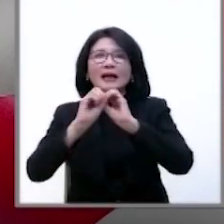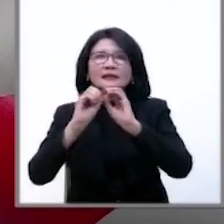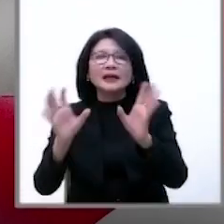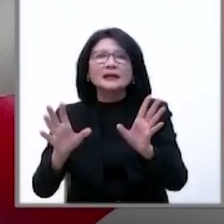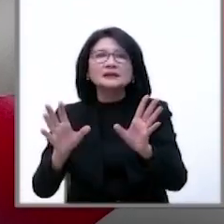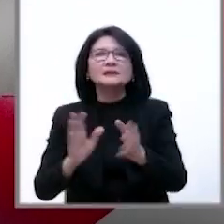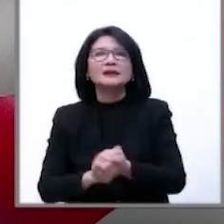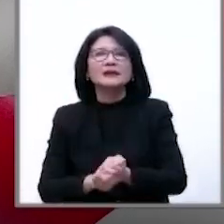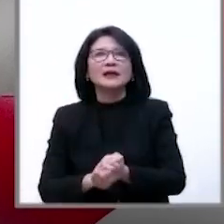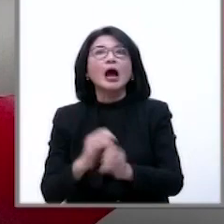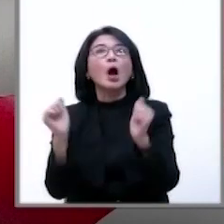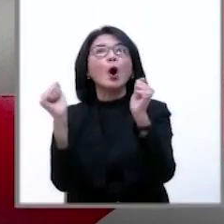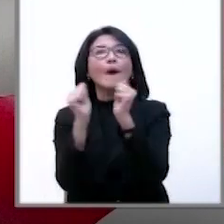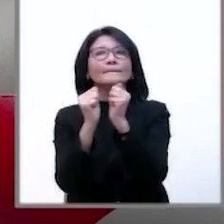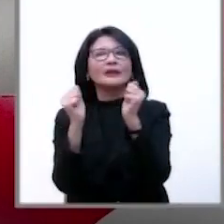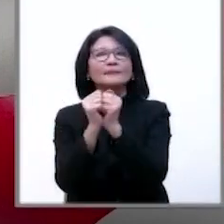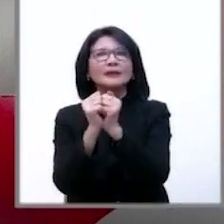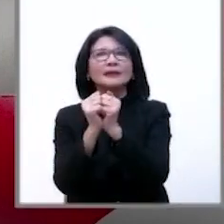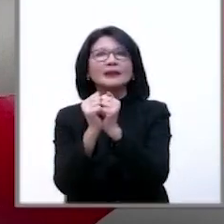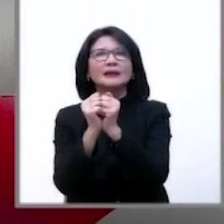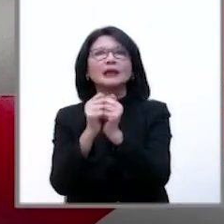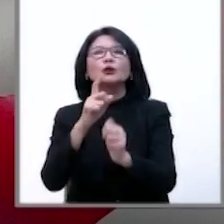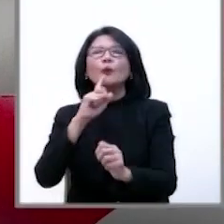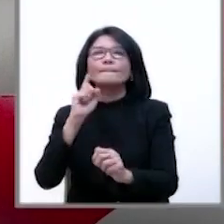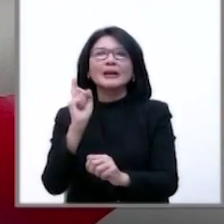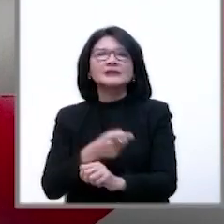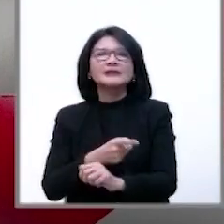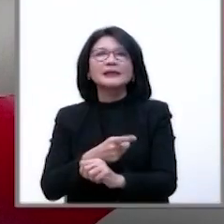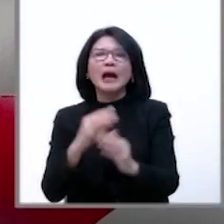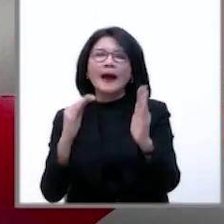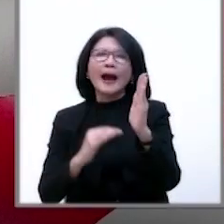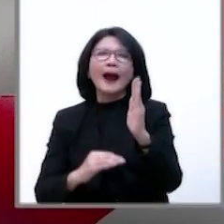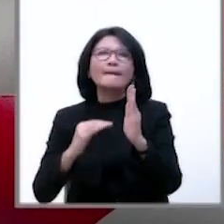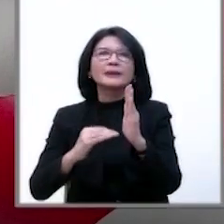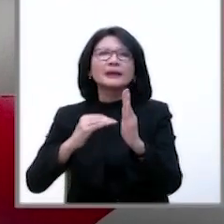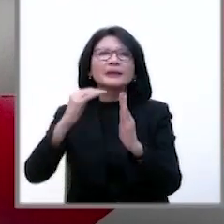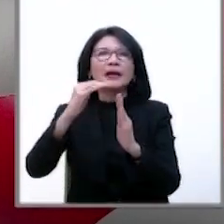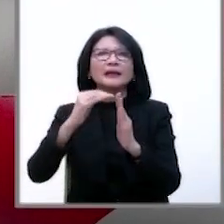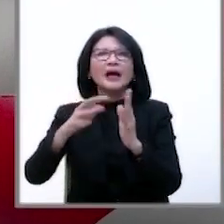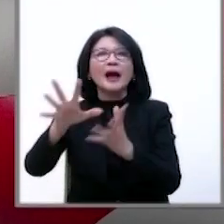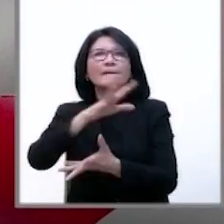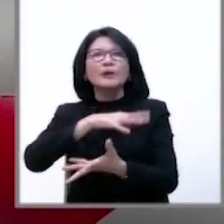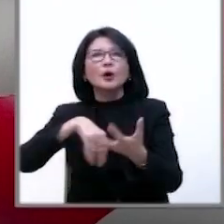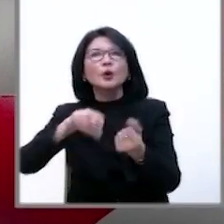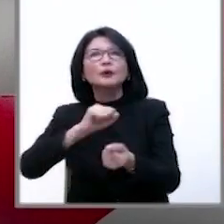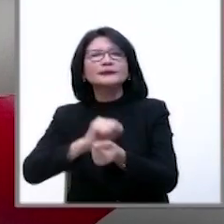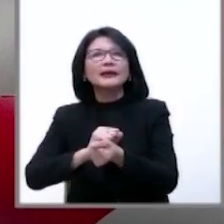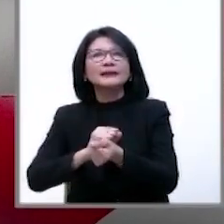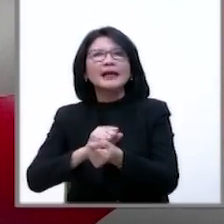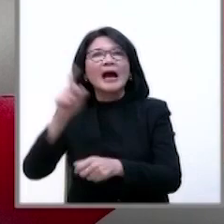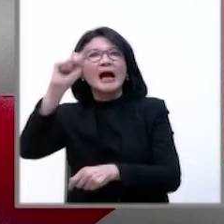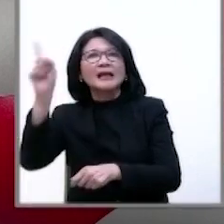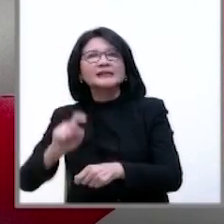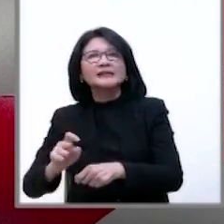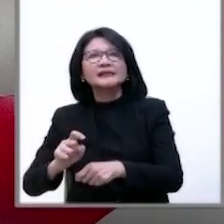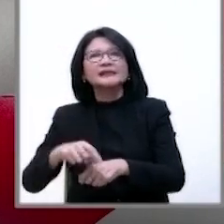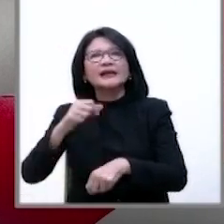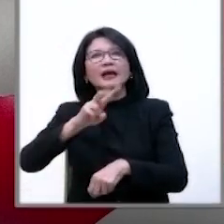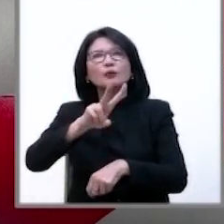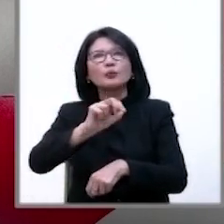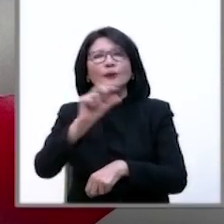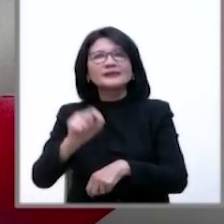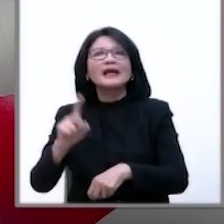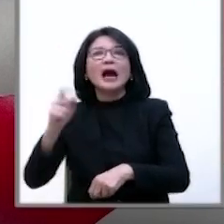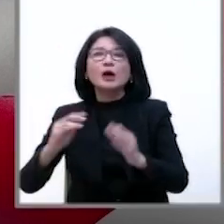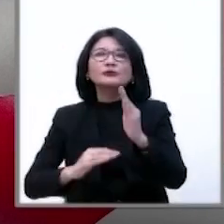eh komitmen kita pasti akan meningkatkan bauran listrik PLN yang sekarang cuma 20% ini harus